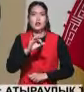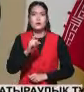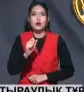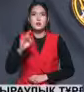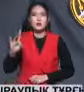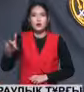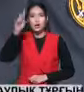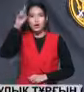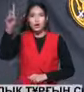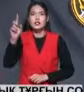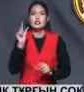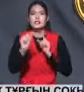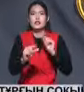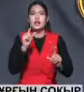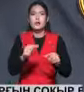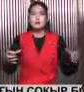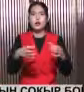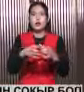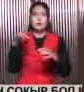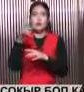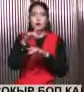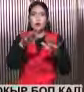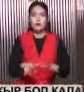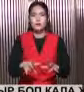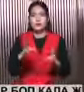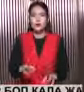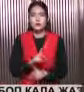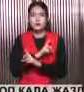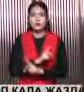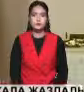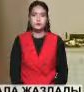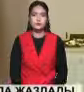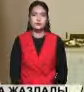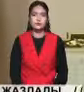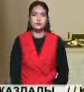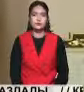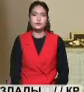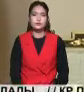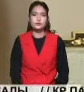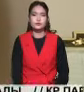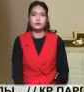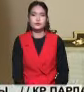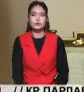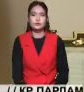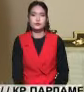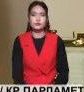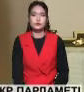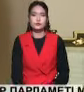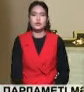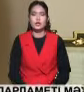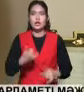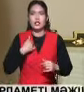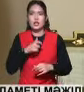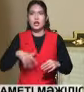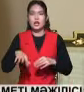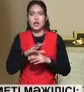Раиси мен үкімет делегациясының мүшелері тікұшақ апатынан қаза тапқан еді. Мен халқымның атынан қайғырып